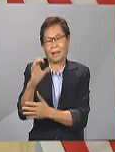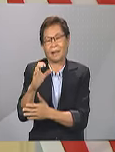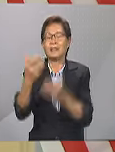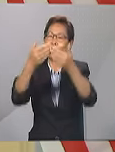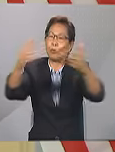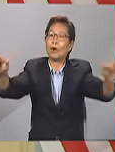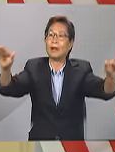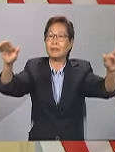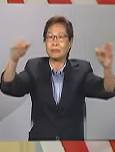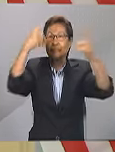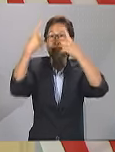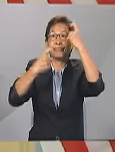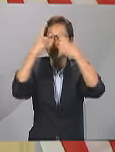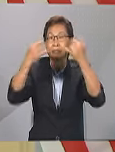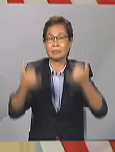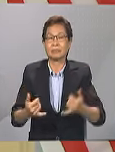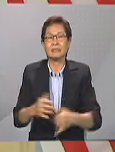buka kepada shalat